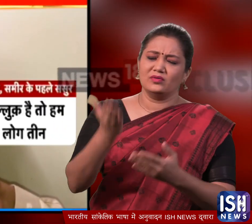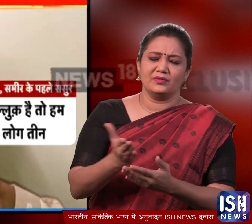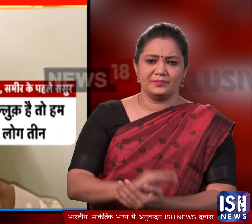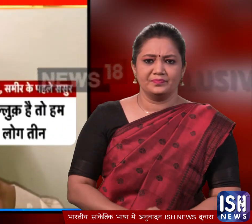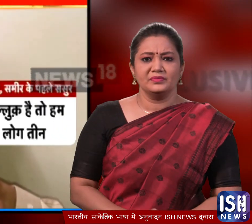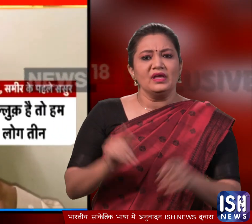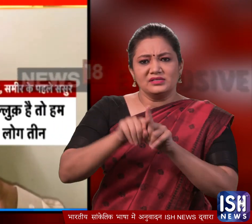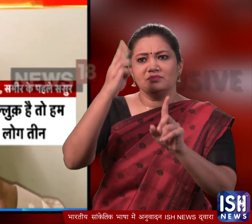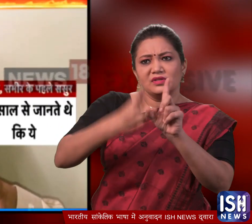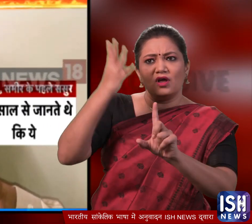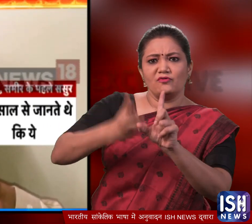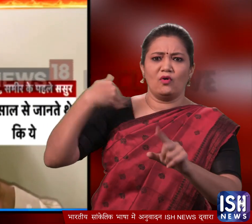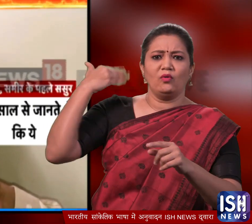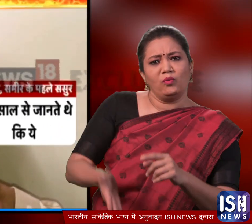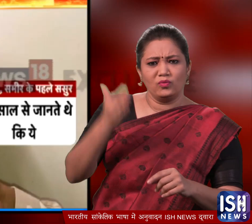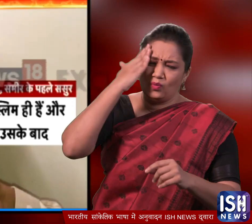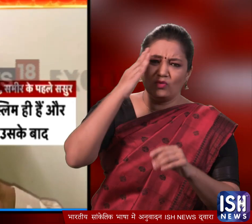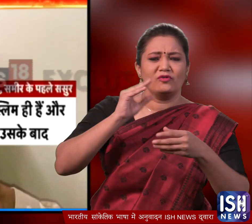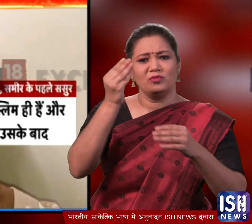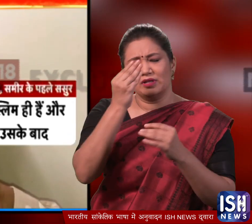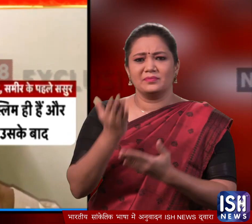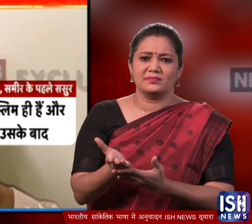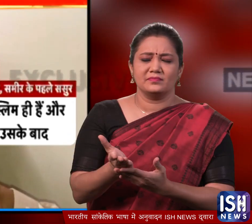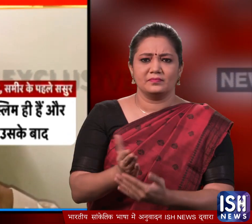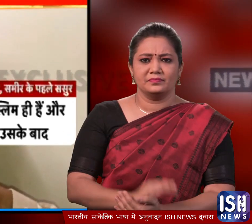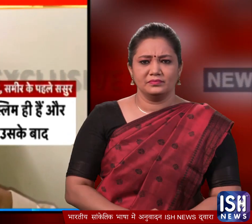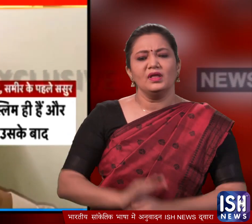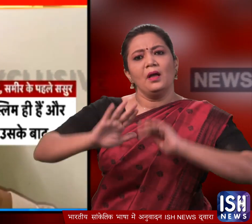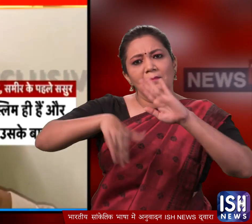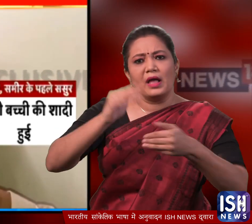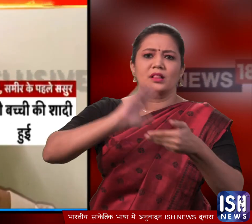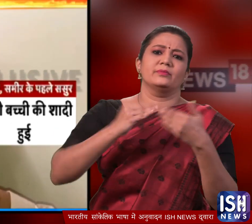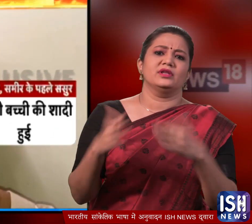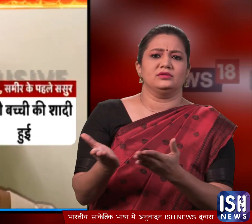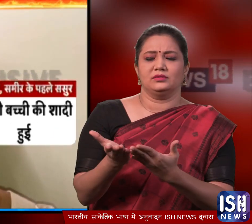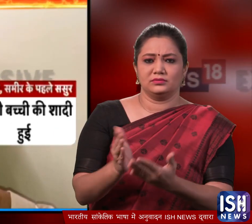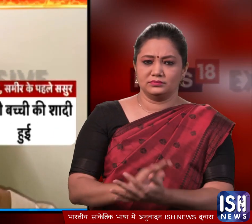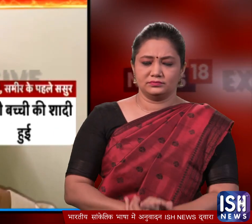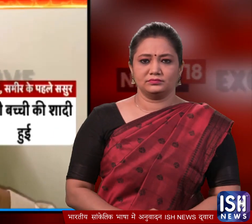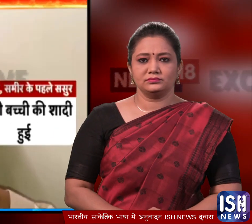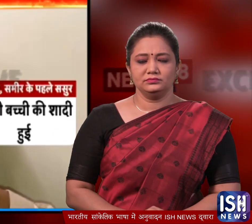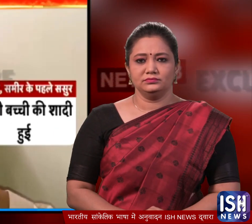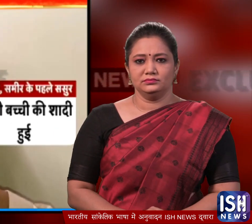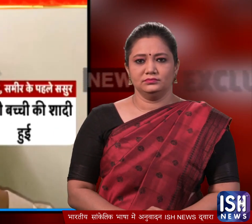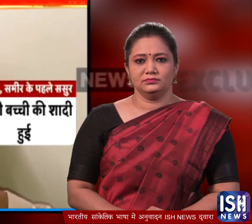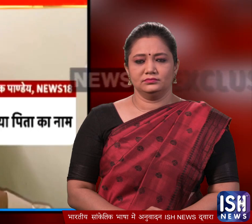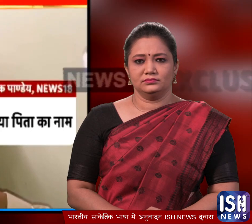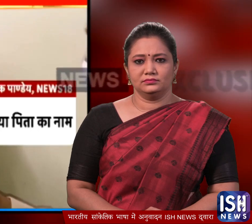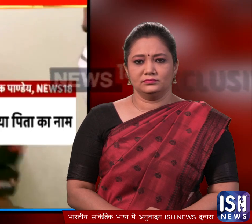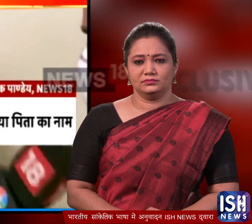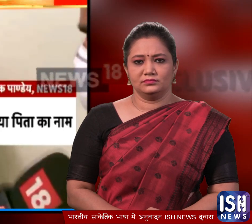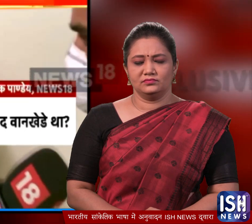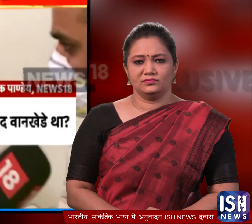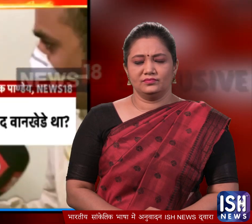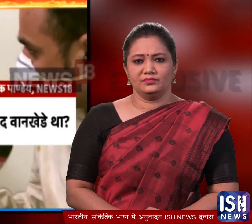से ही, और हम लोग 3-4 साल से जान रहे थे कि ये मुस्लिम ही है। और उसके बाद हमारी शादी हो गई बच्चे की। उनके